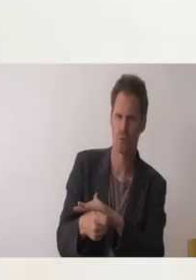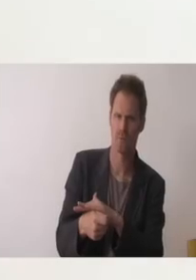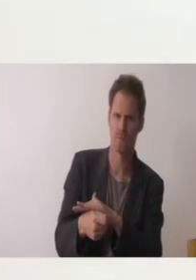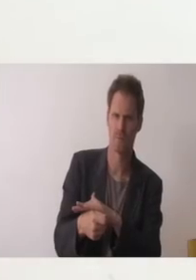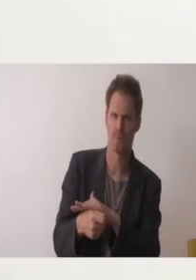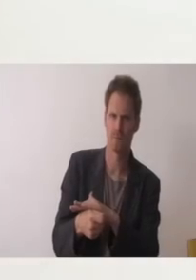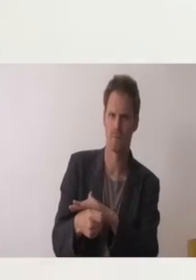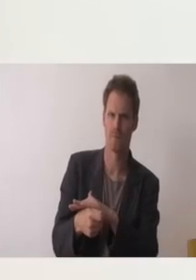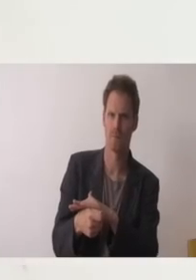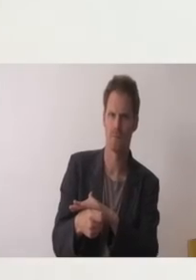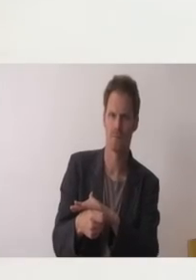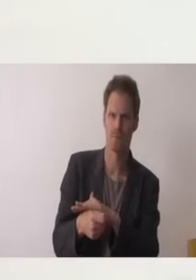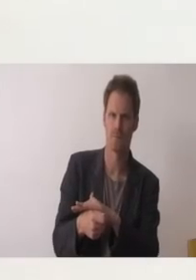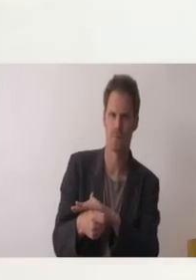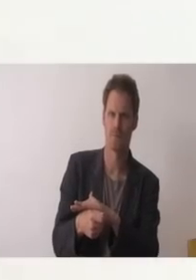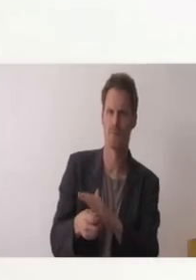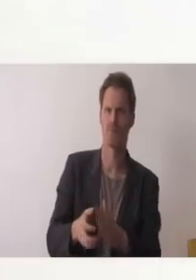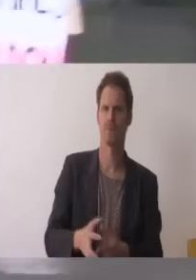vous plaît.